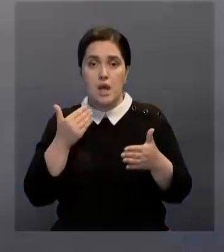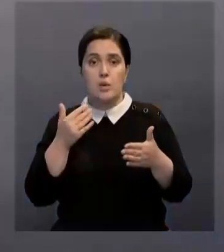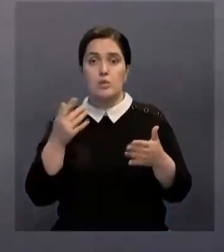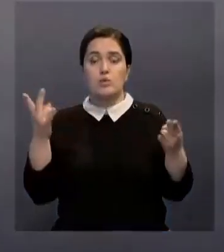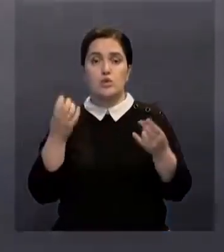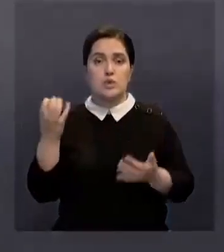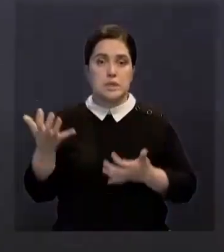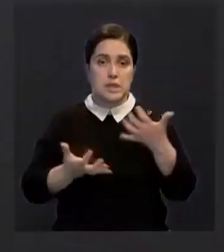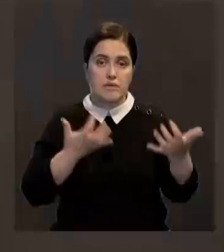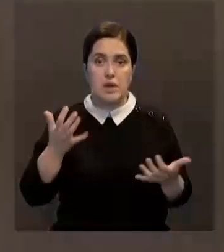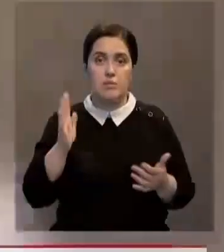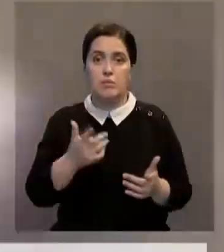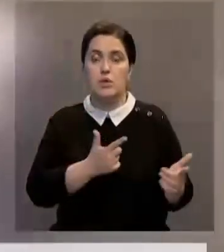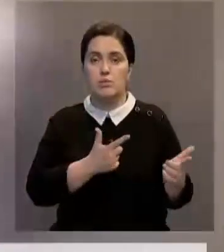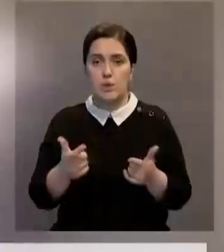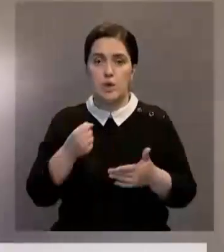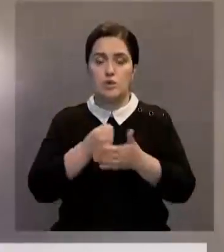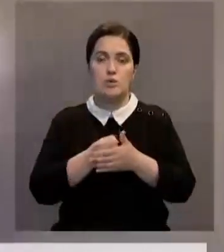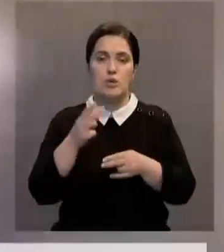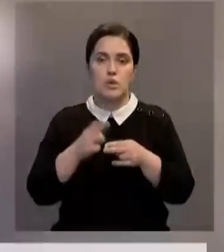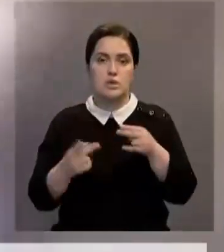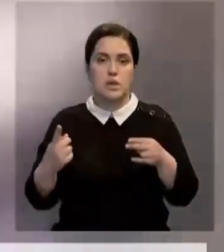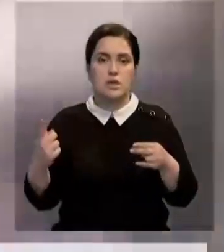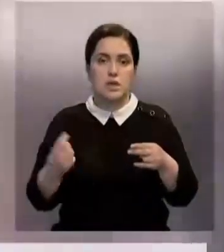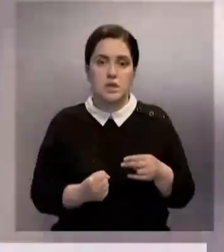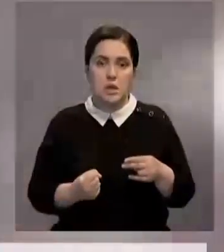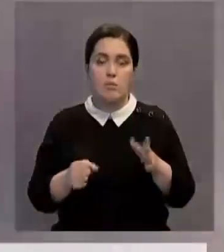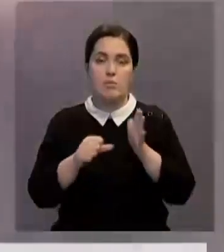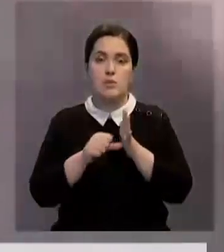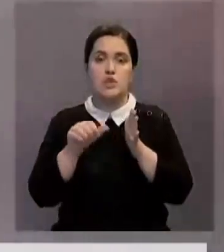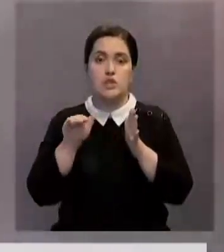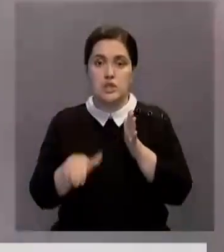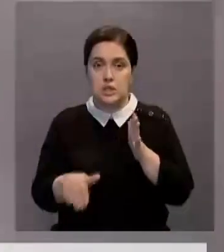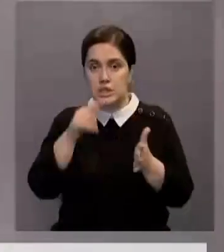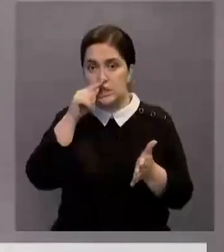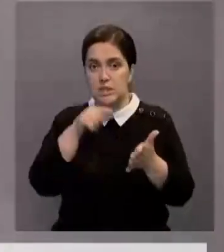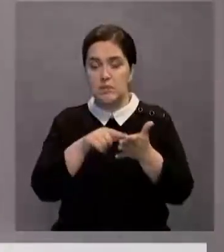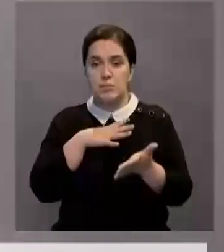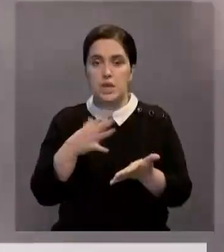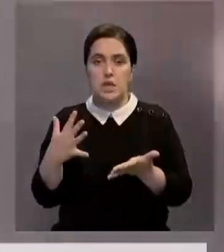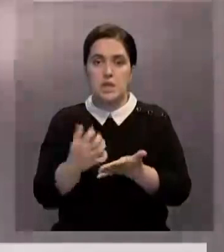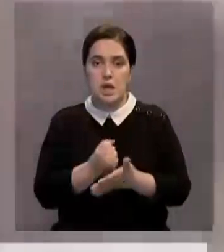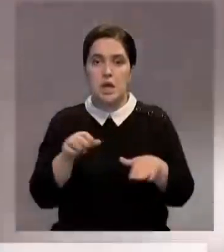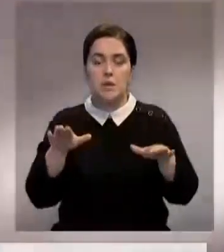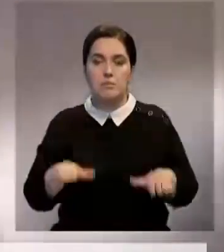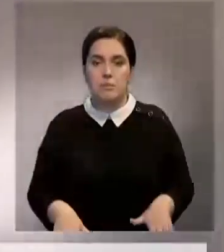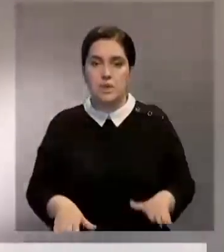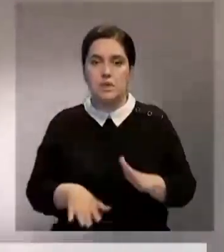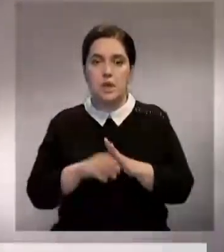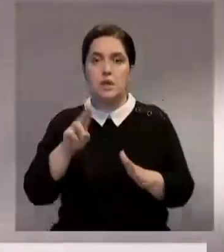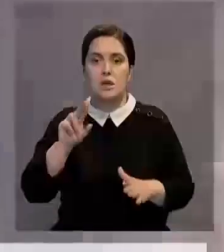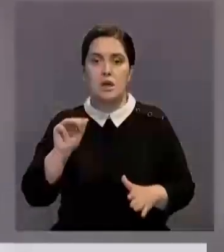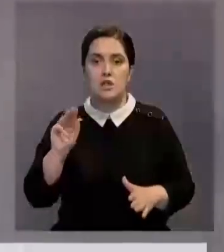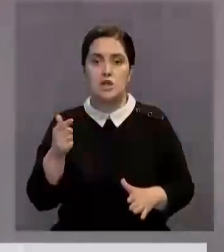заключение. Нужны еще исследования. Их результаты будут готовы до конца недели. Напомню, больше 6000 тушек были найдены на